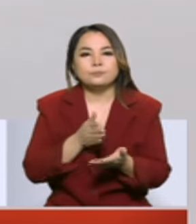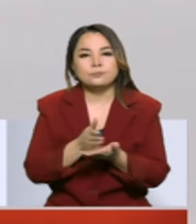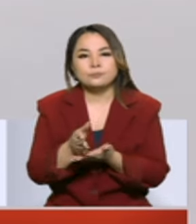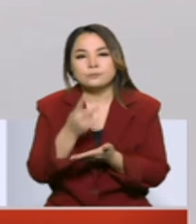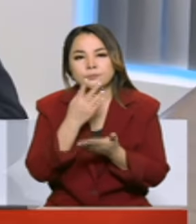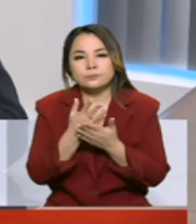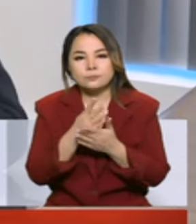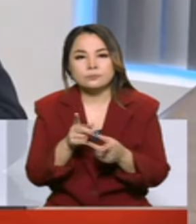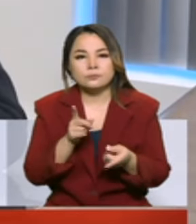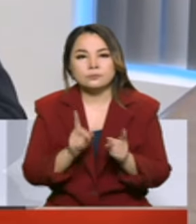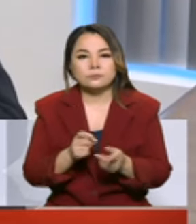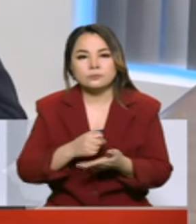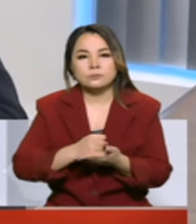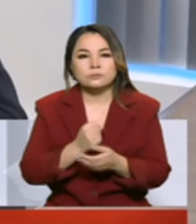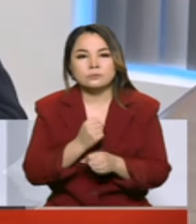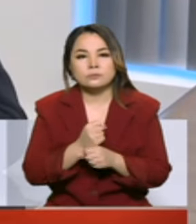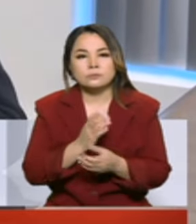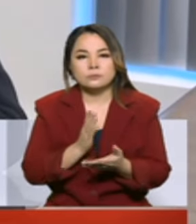алғанын растады.